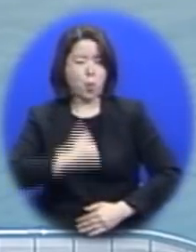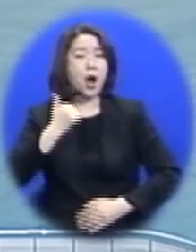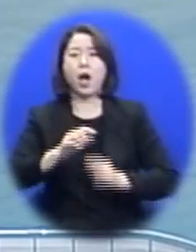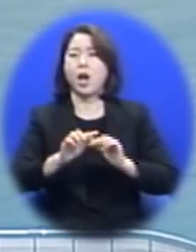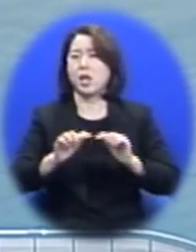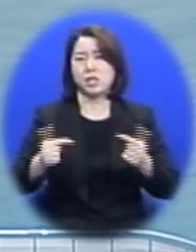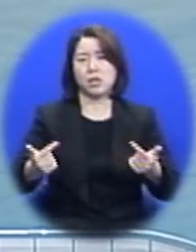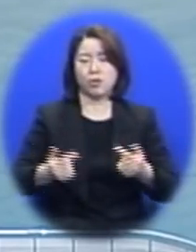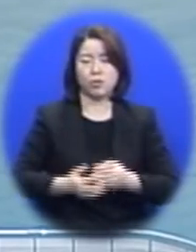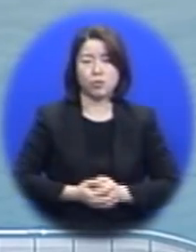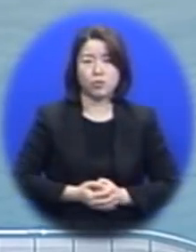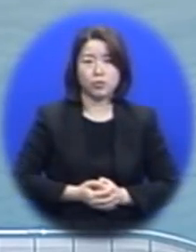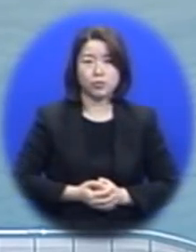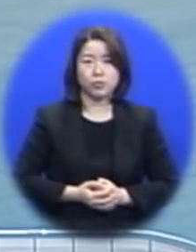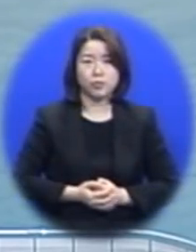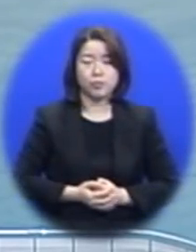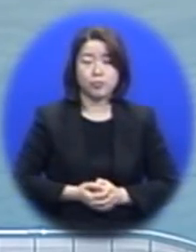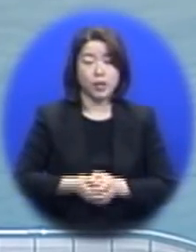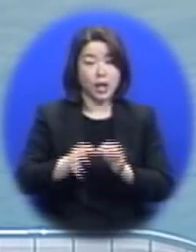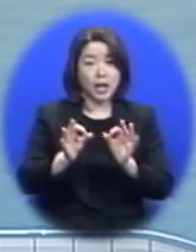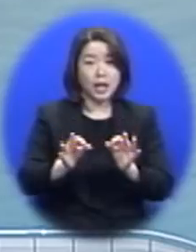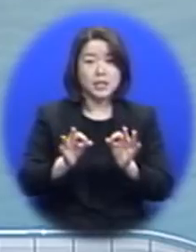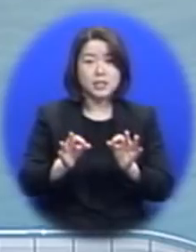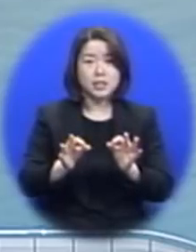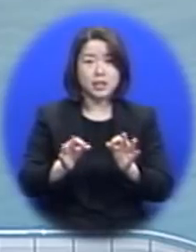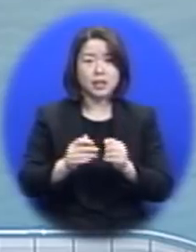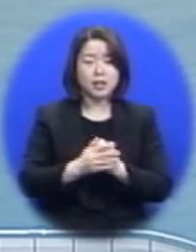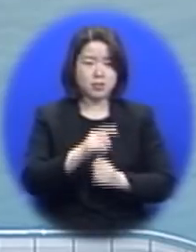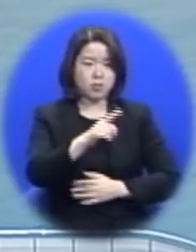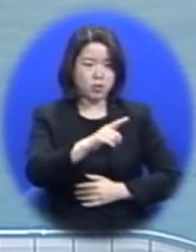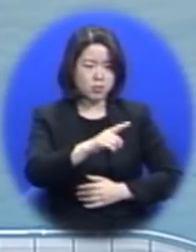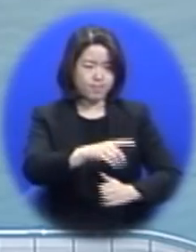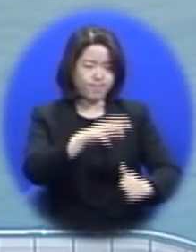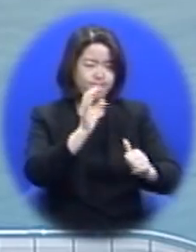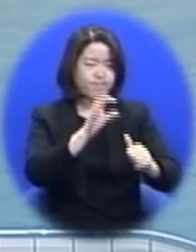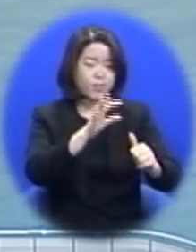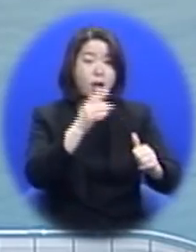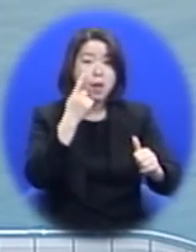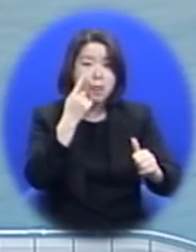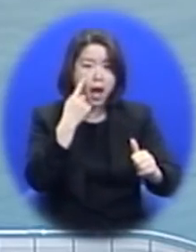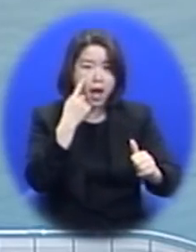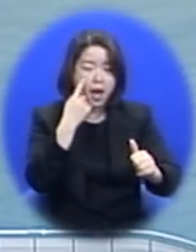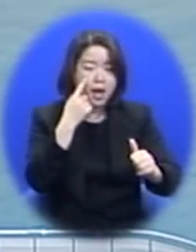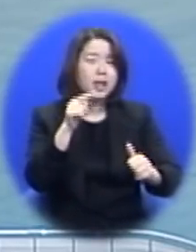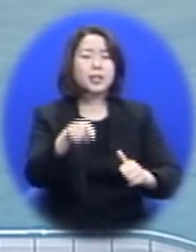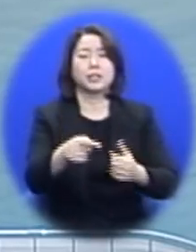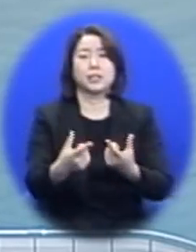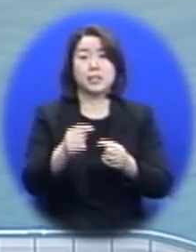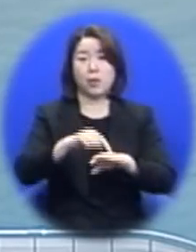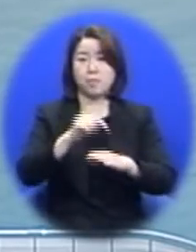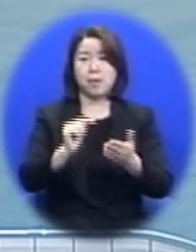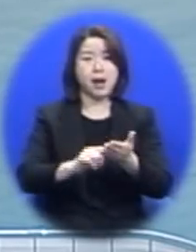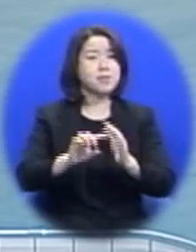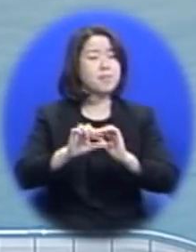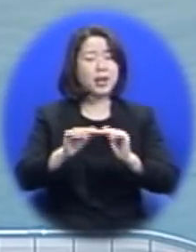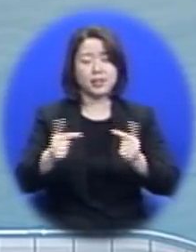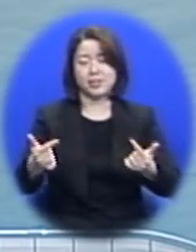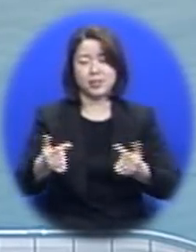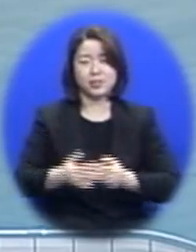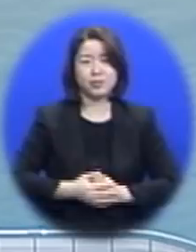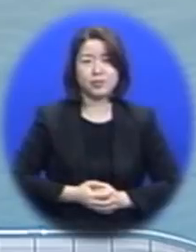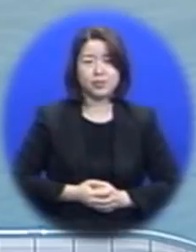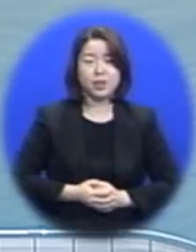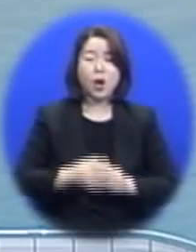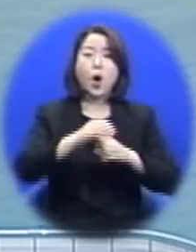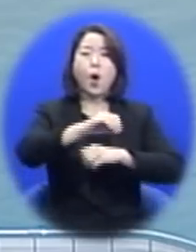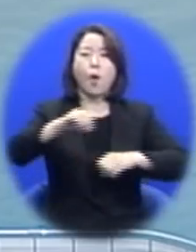아닙니다. 이제 너 한번 혼 좀 놔봐라 그런 마음 아닙니다.